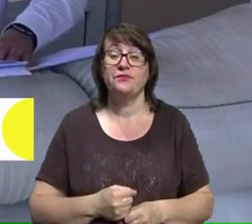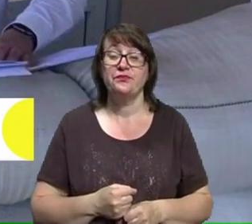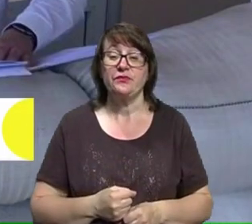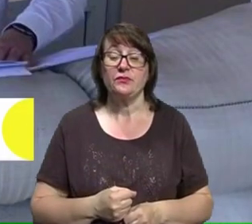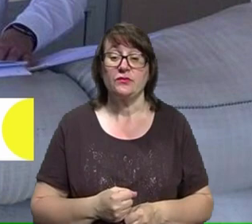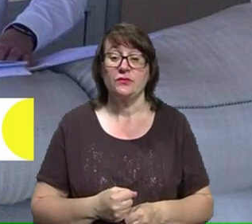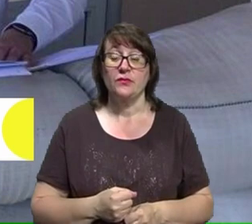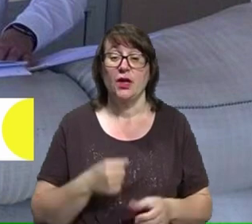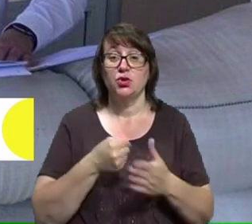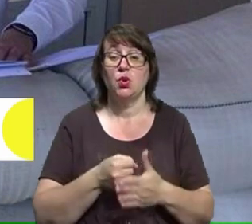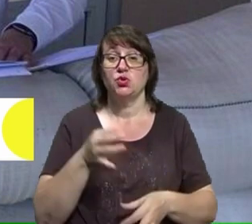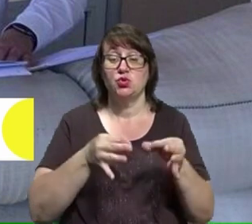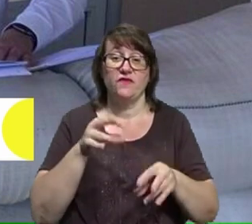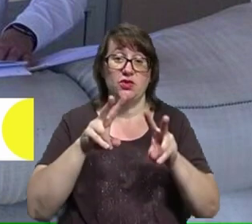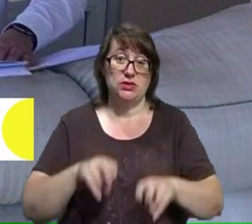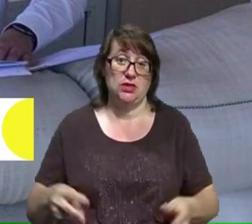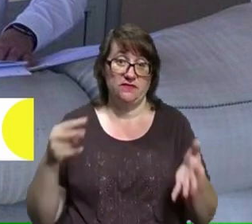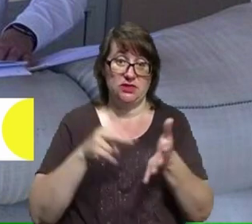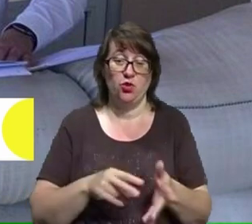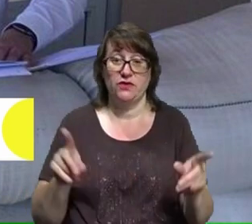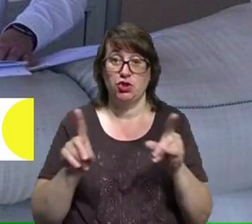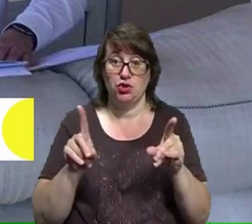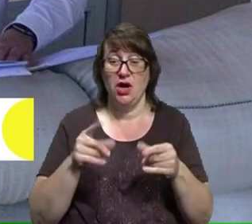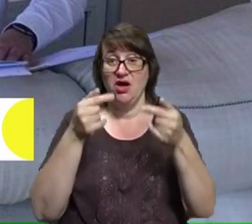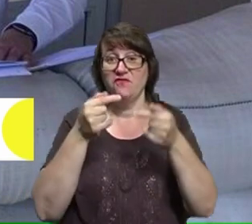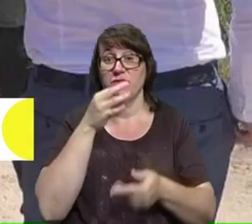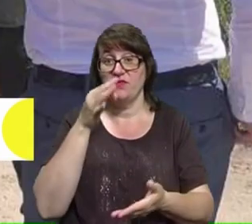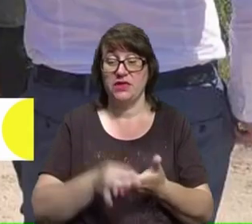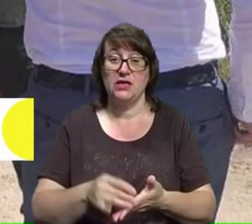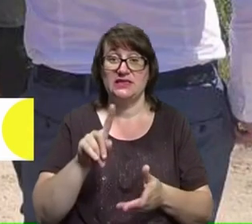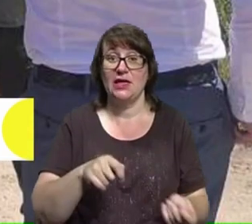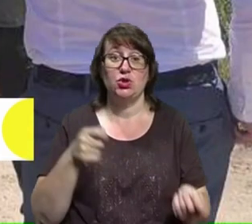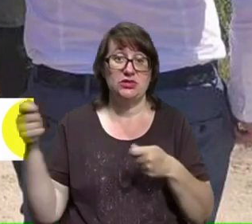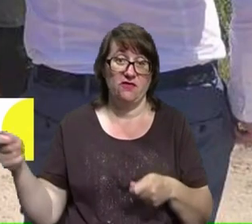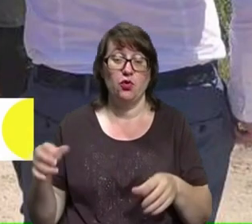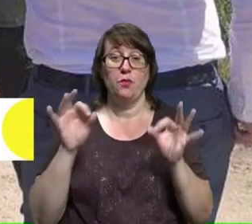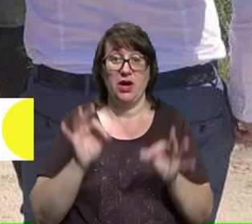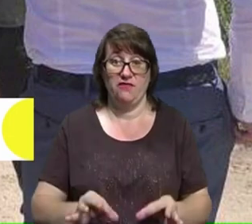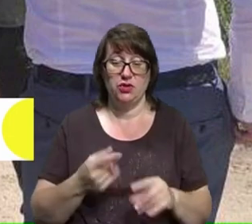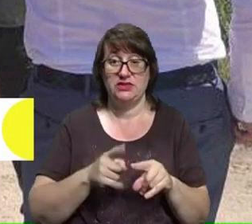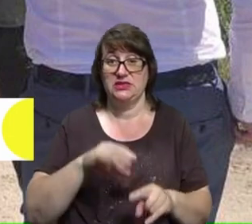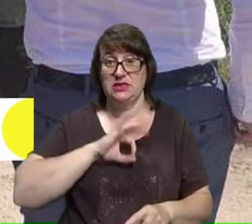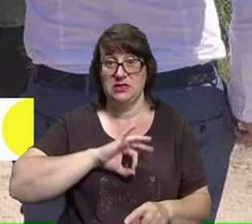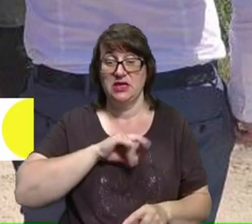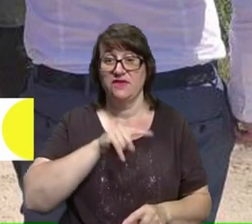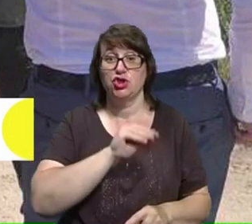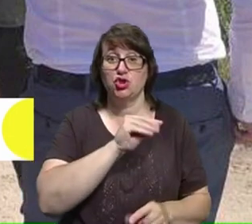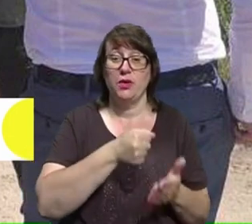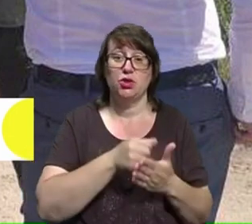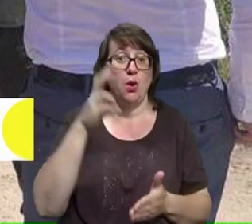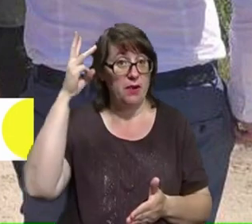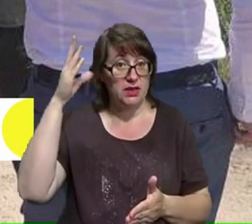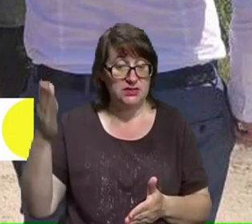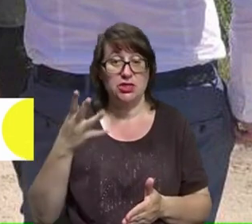Досудовим розслідуванням встановлено, що відповідальним за доставку, правильну доставку цих ліків із Житомира до Хмельницька був ще один